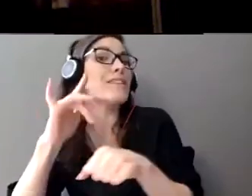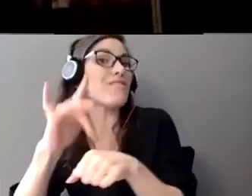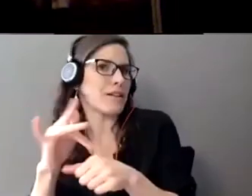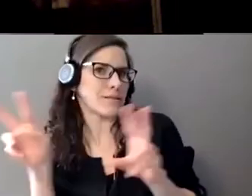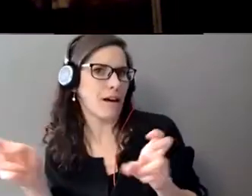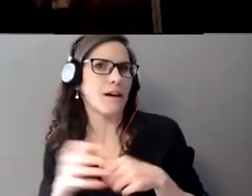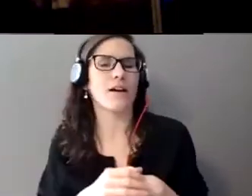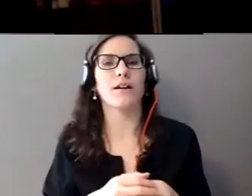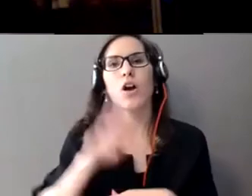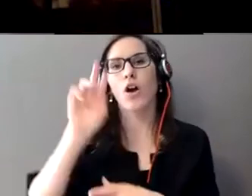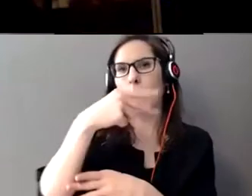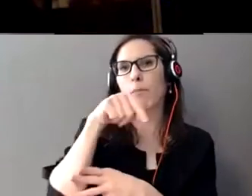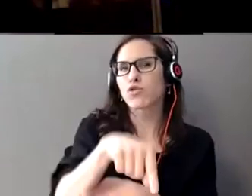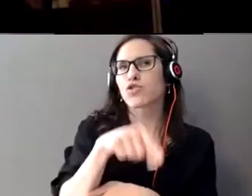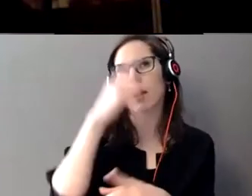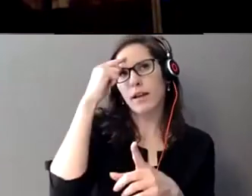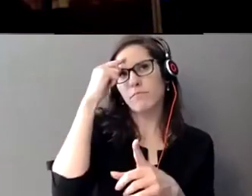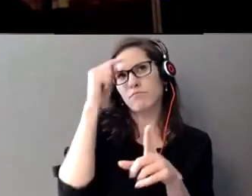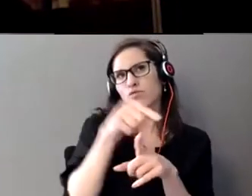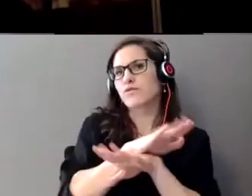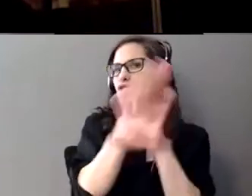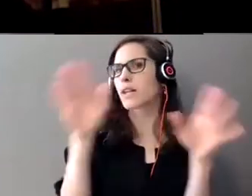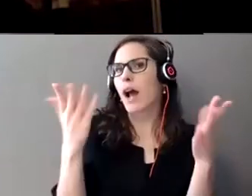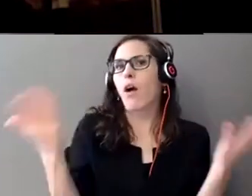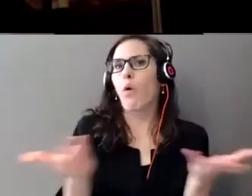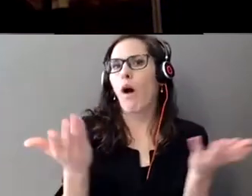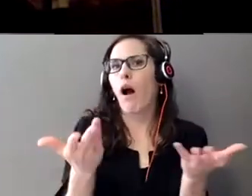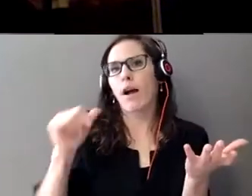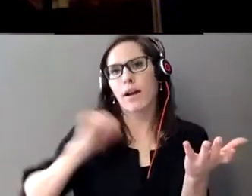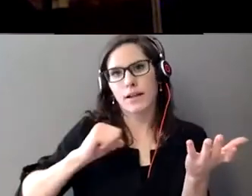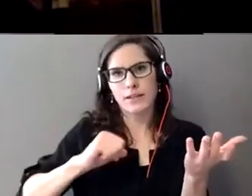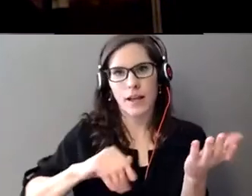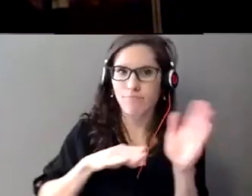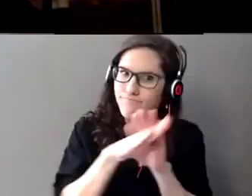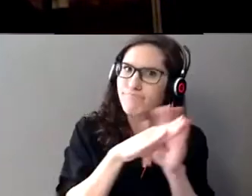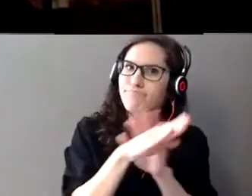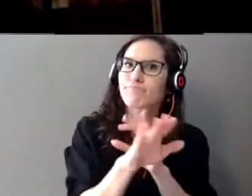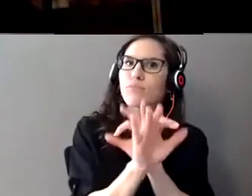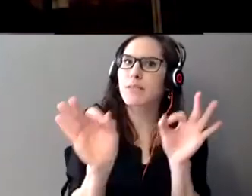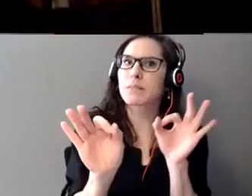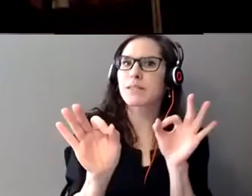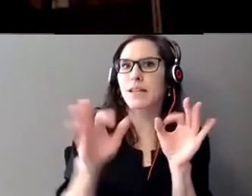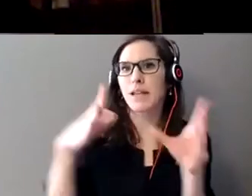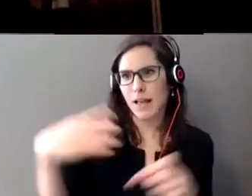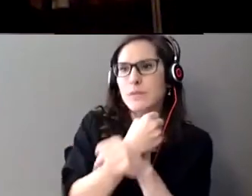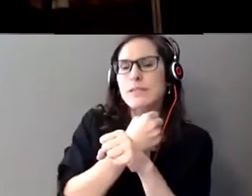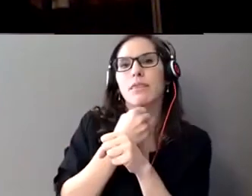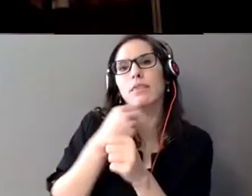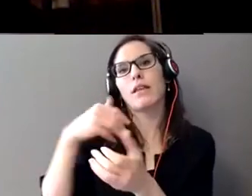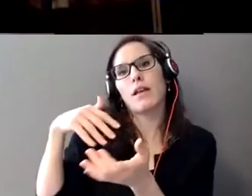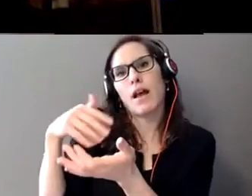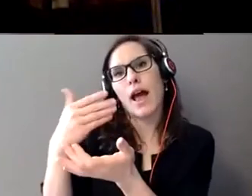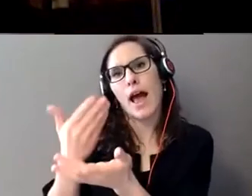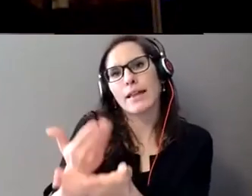dont l'objectif général est d'optimiser, finalement, la réussite académique des jeunes sourds, des étudiants sourds,